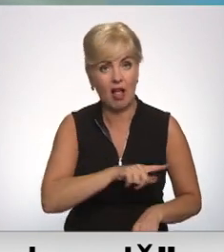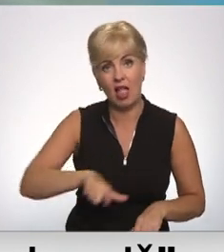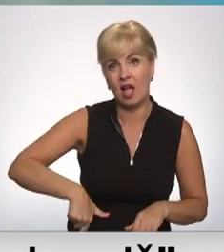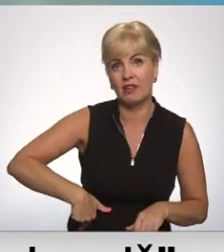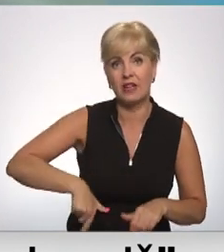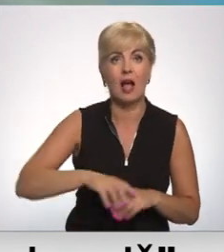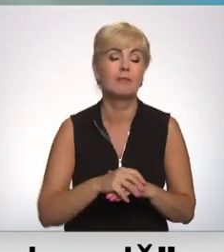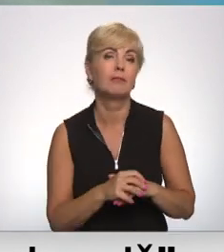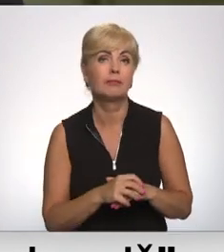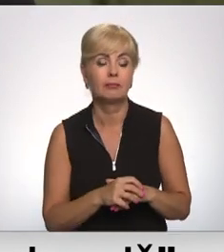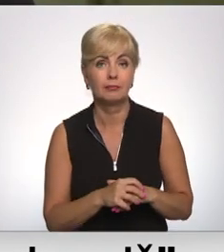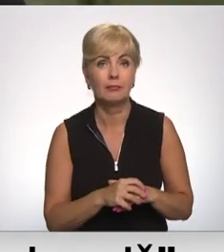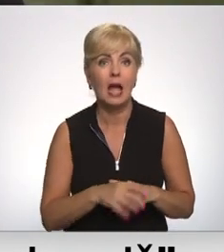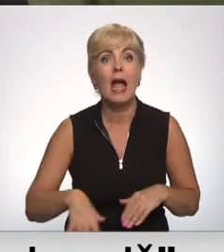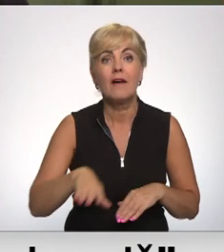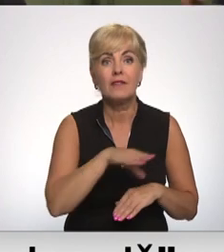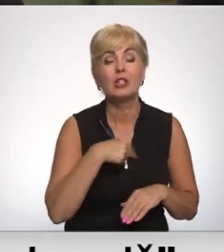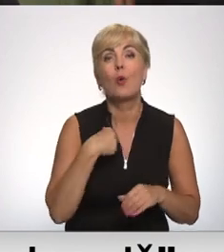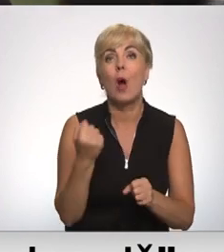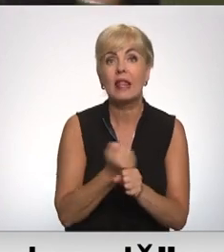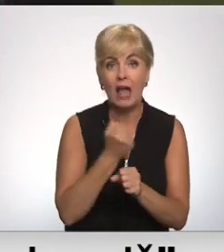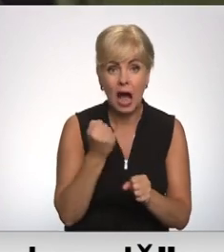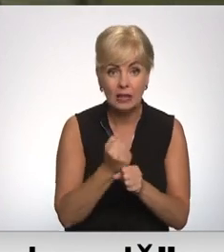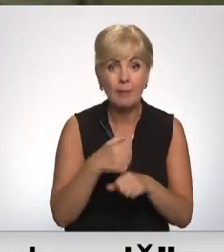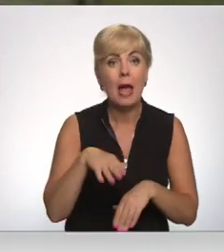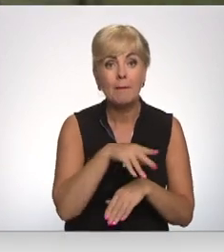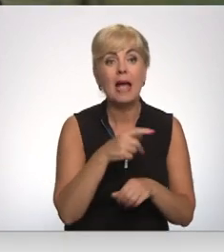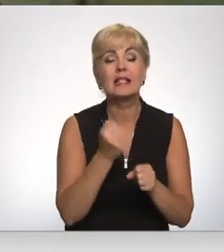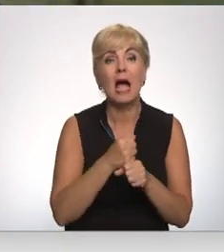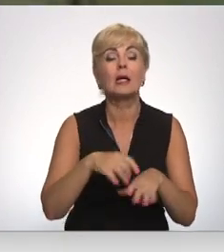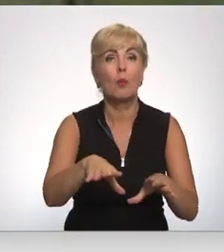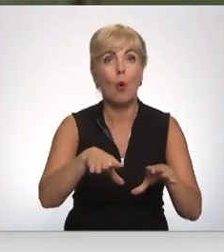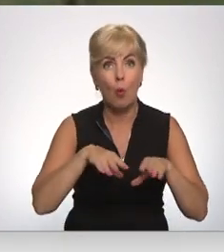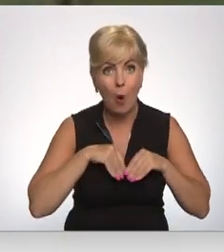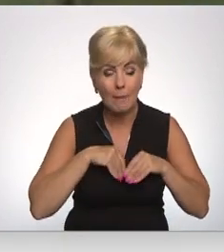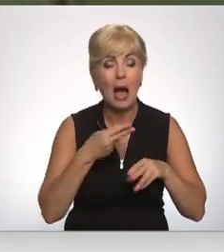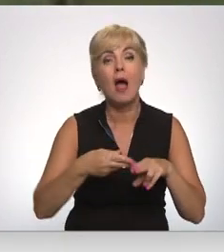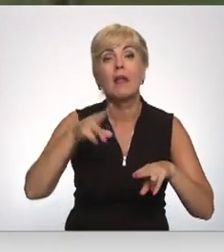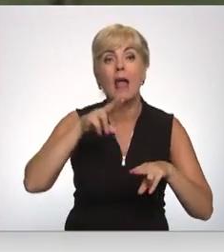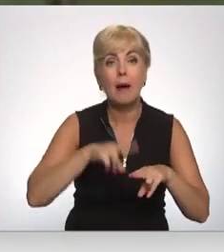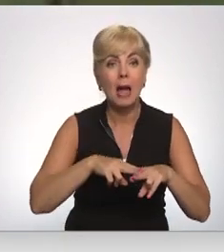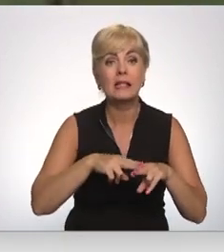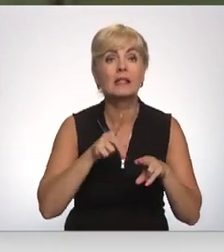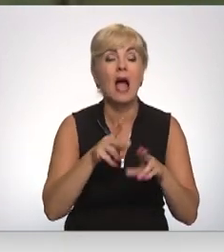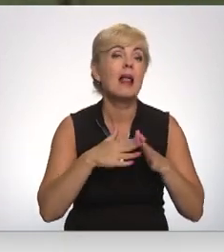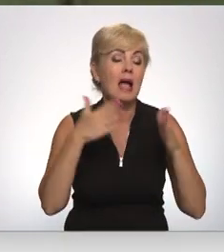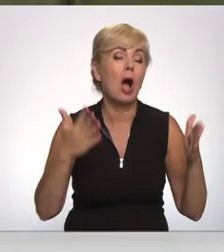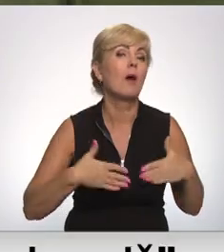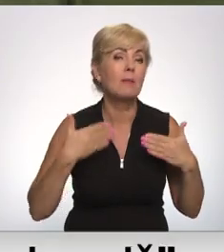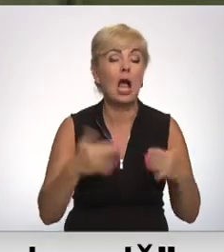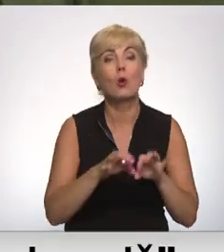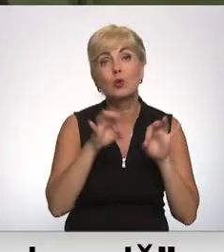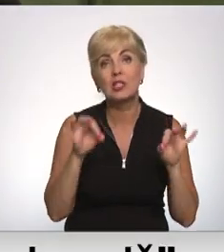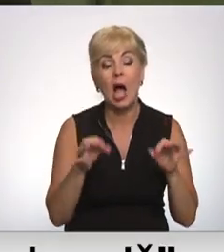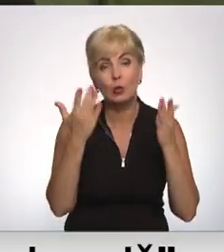Anstrats reportāžā. Visu, ko mēs darām, mēs to darām kopā. Tāpēc ar lielāko prieku uzsākšu